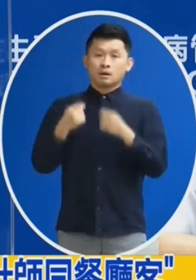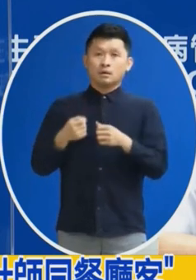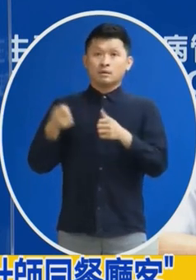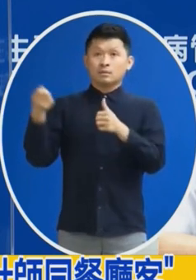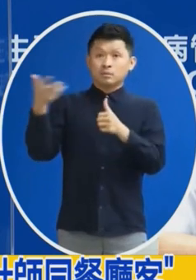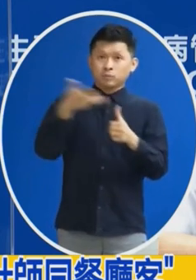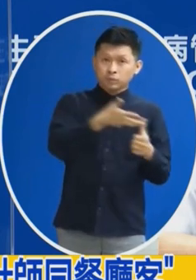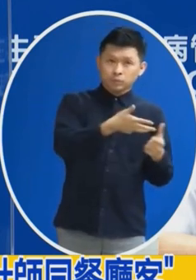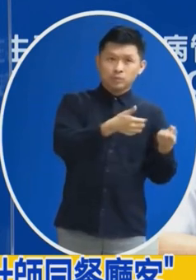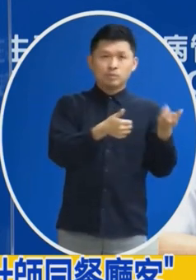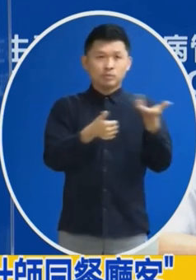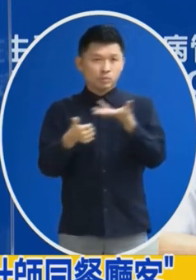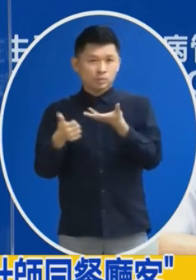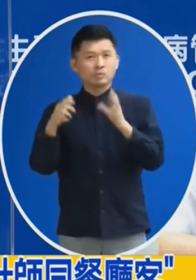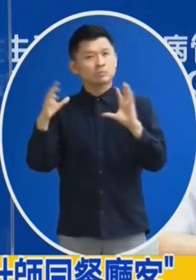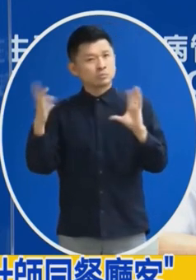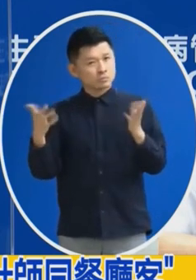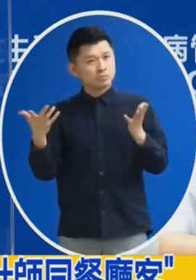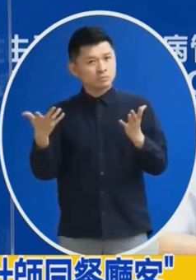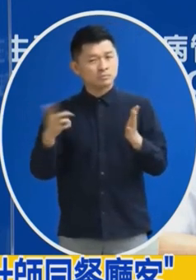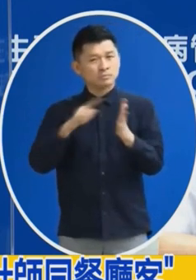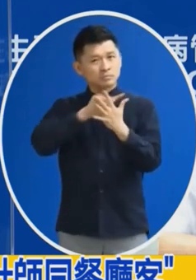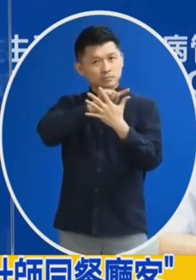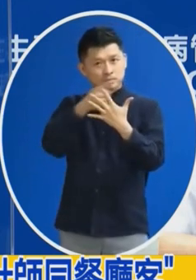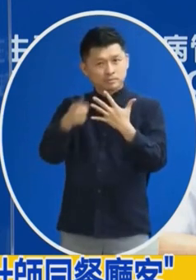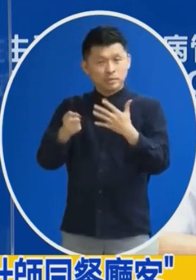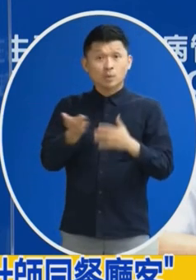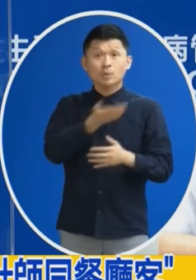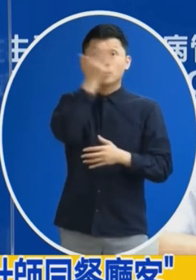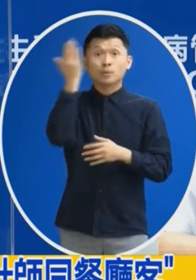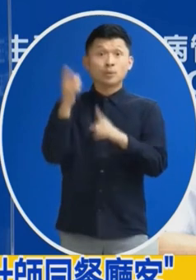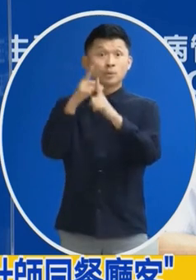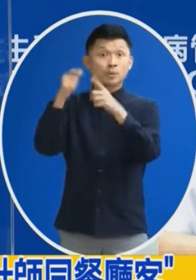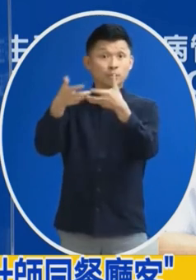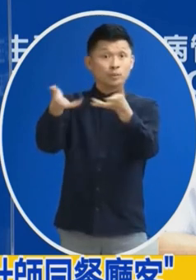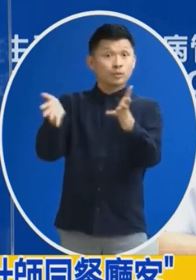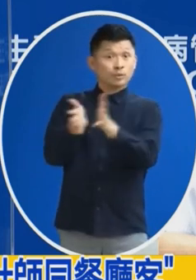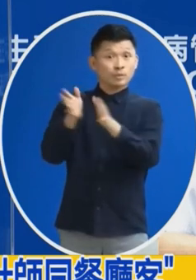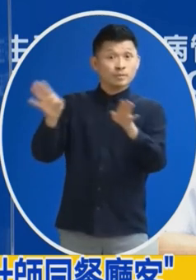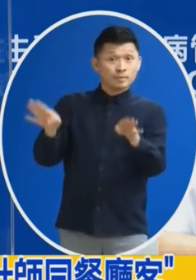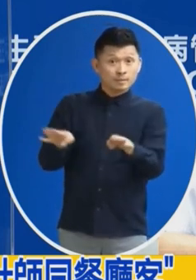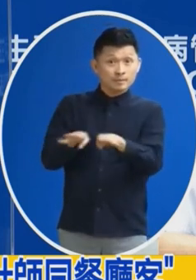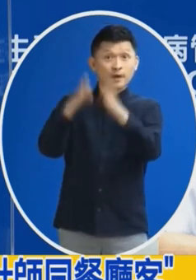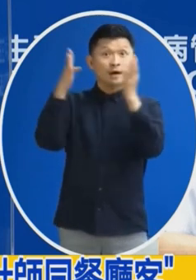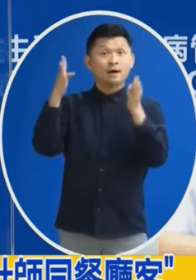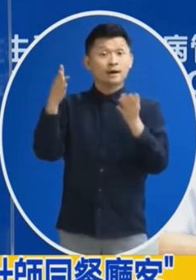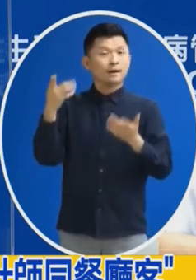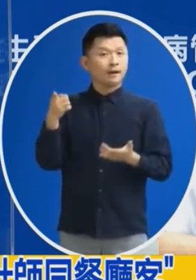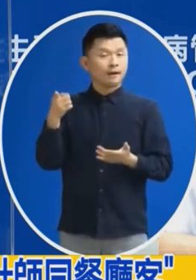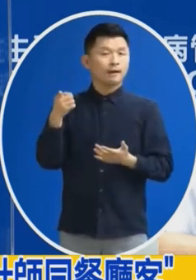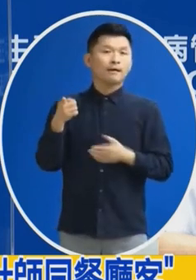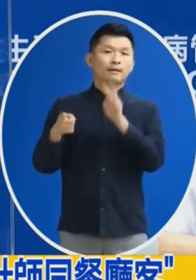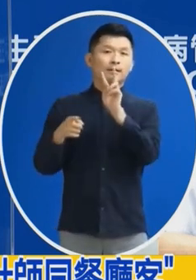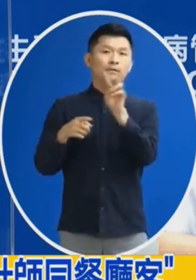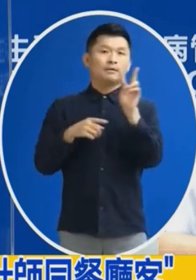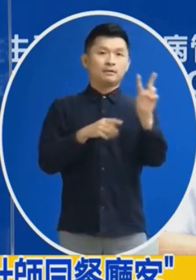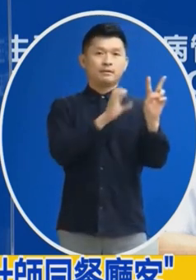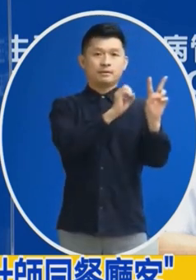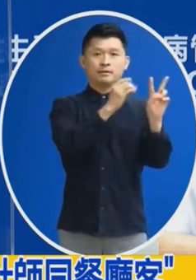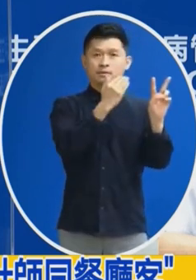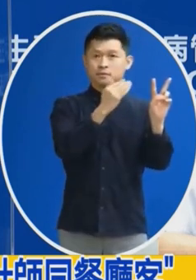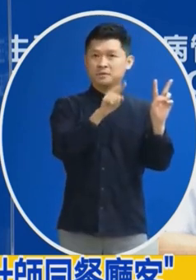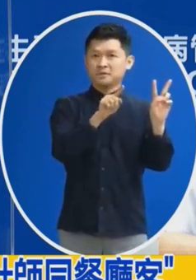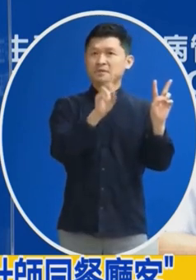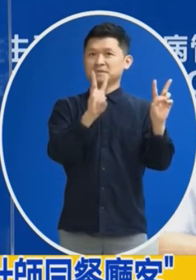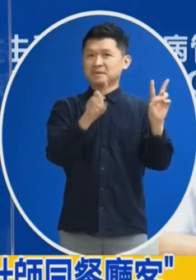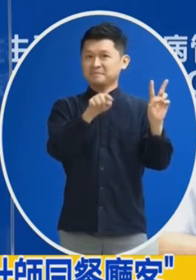来看，大概上这个旅游团这个案子的起始的点，应该以20913的可